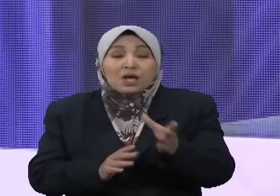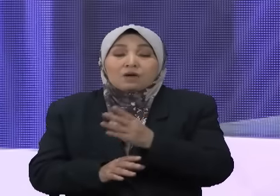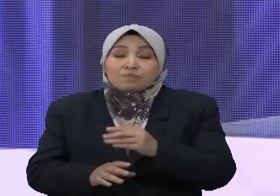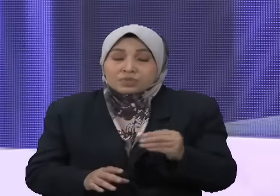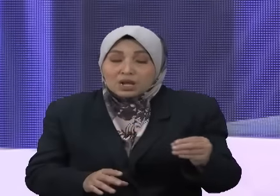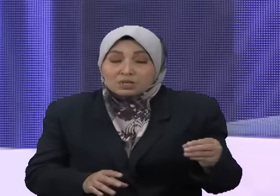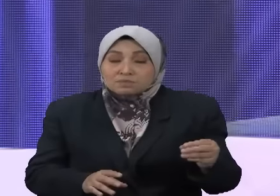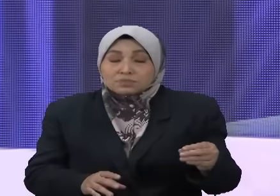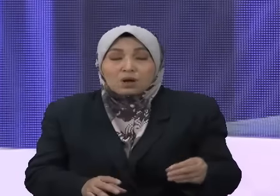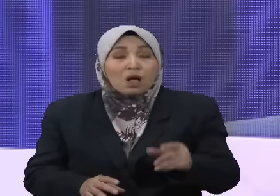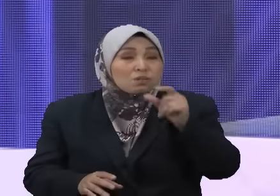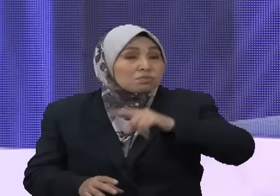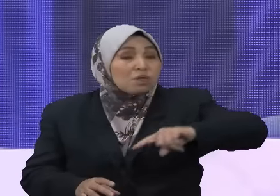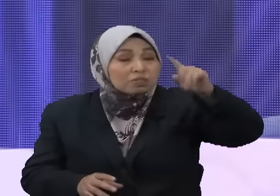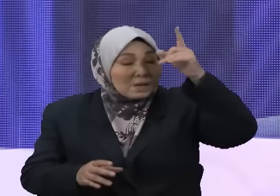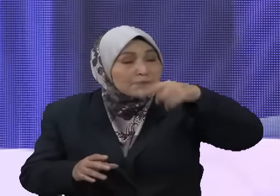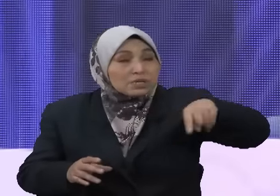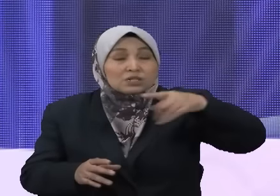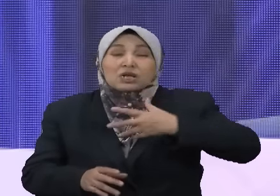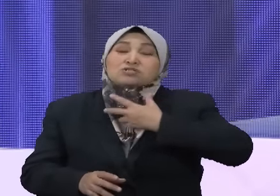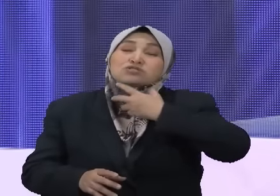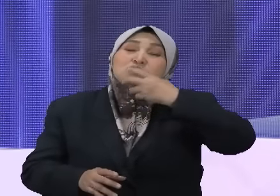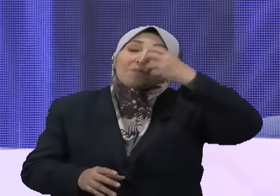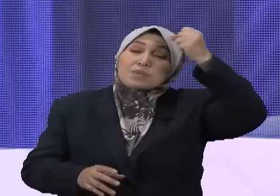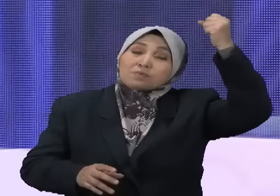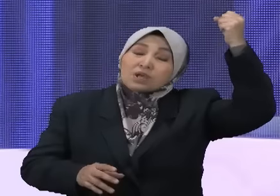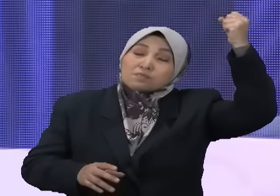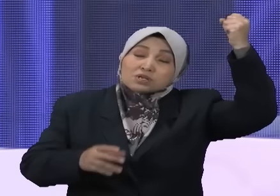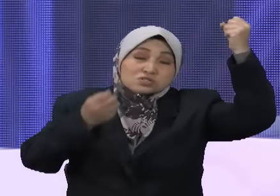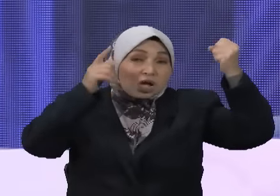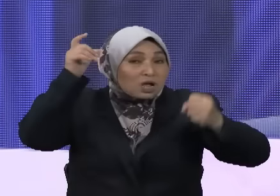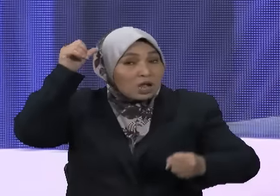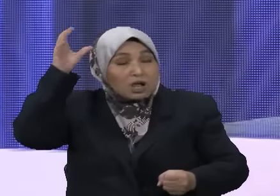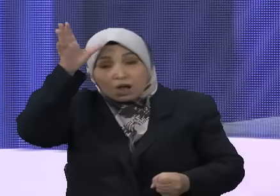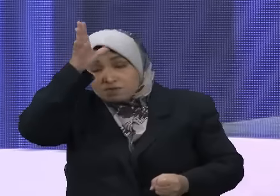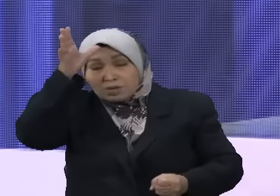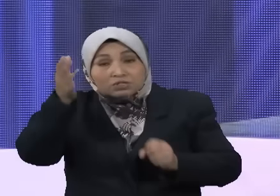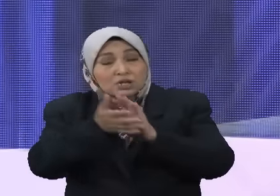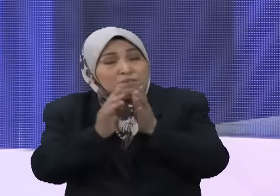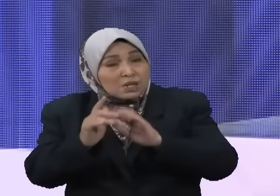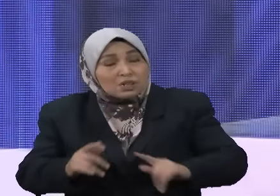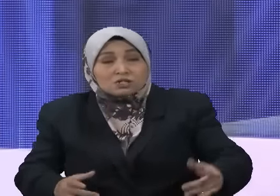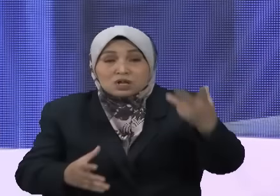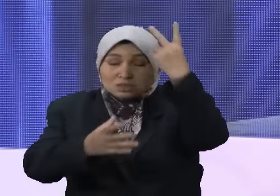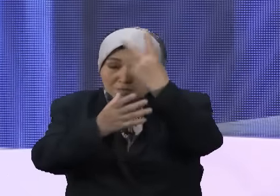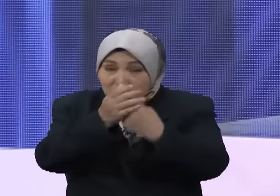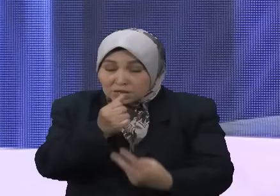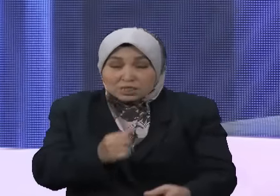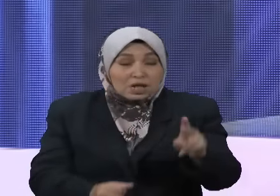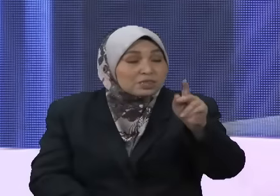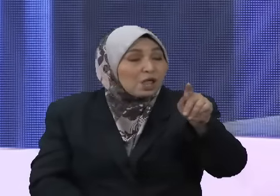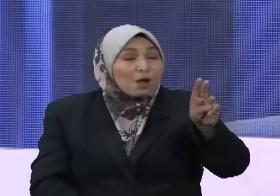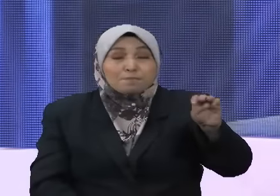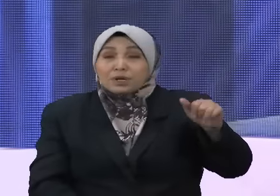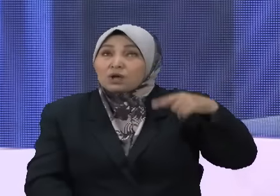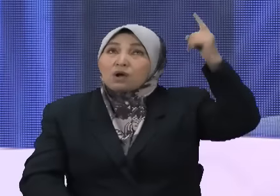takut dan Allah ingin mereka mereka melayan dalam keadaan mereka kafir Jadi bilaa mereka tenggelam dalam nikmat yang Allah Subhanahu